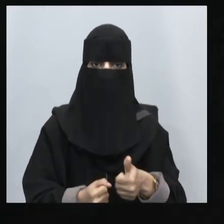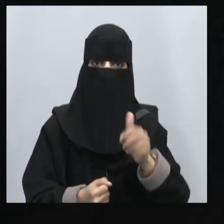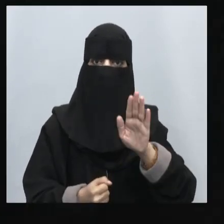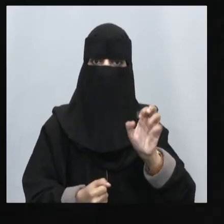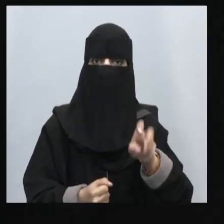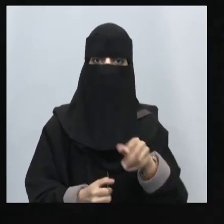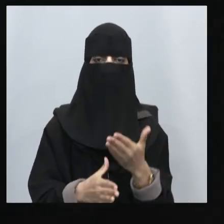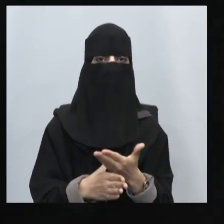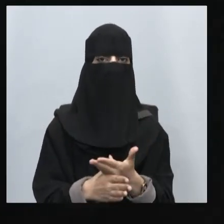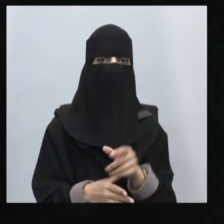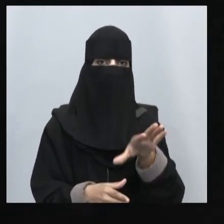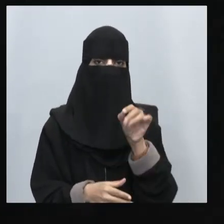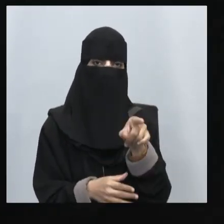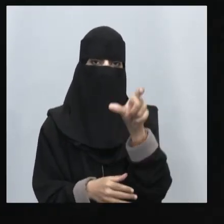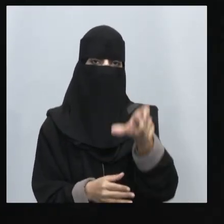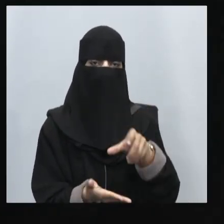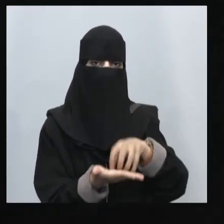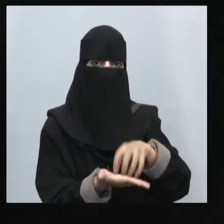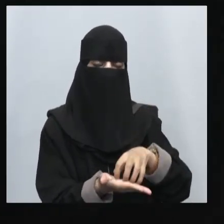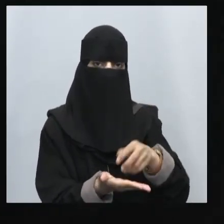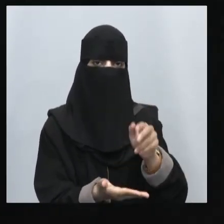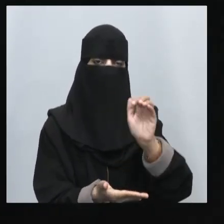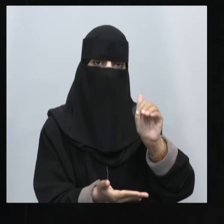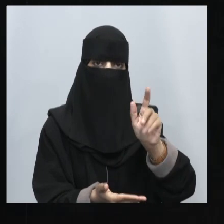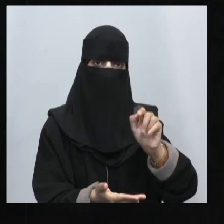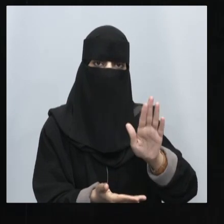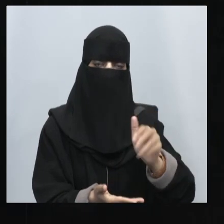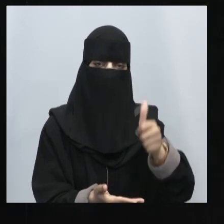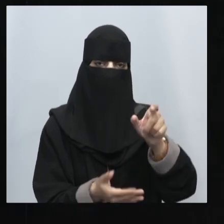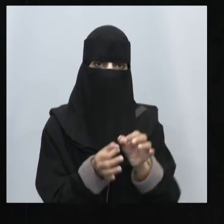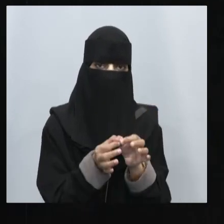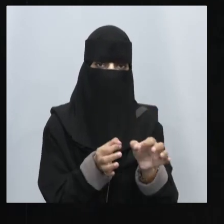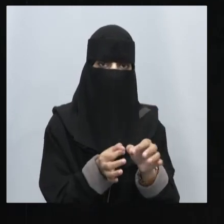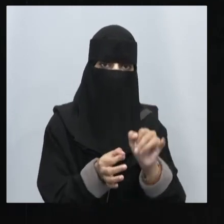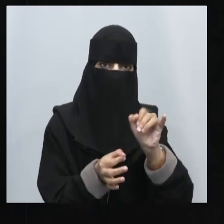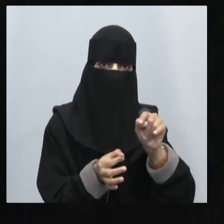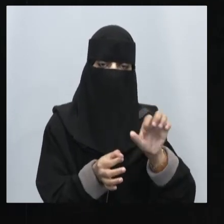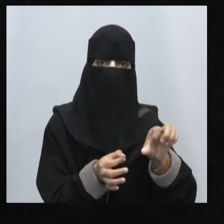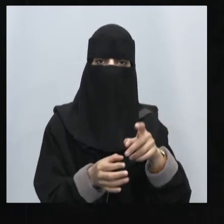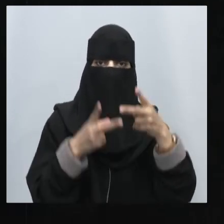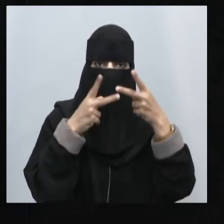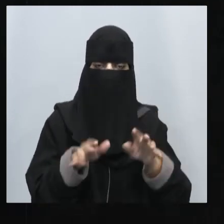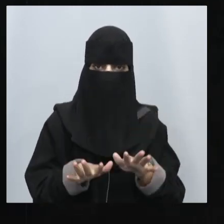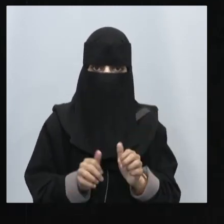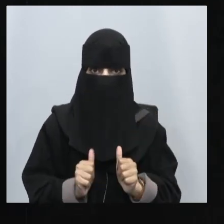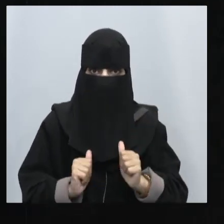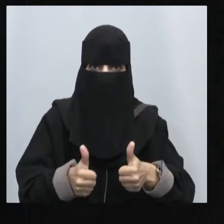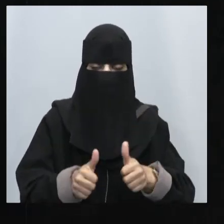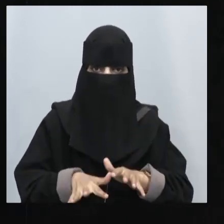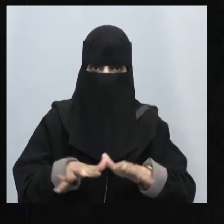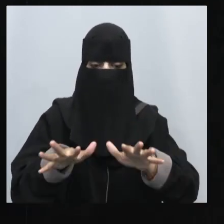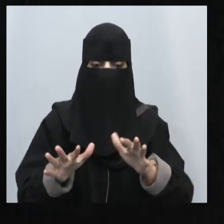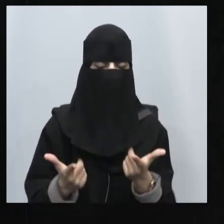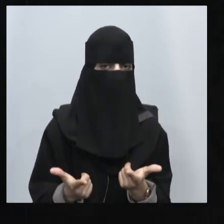اختار العباسيين اقليم خراسان ومدينه مرو وتحديدا لانطلاق الدعوه العباسيه في تلك الفتره